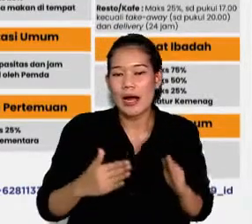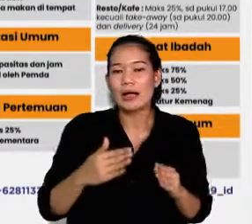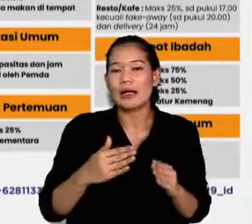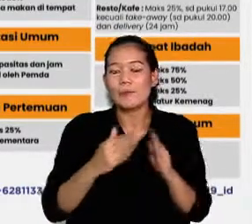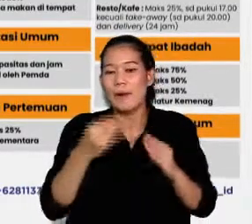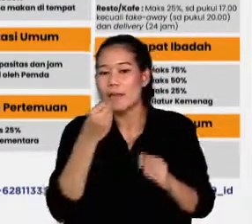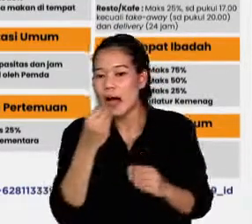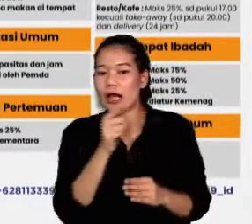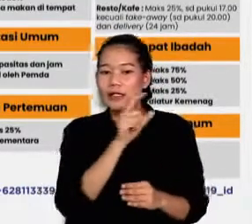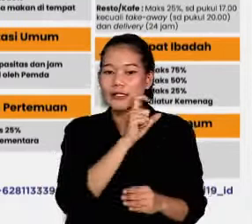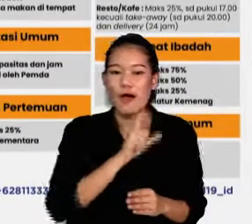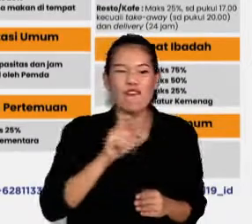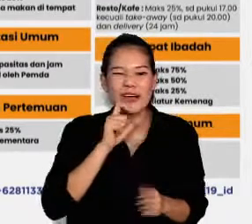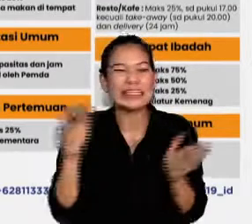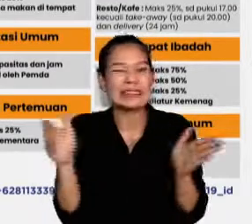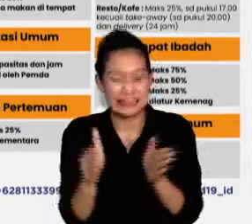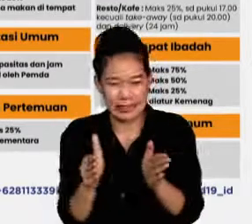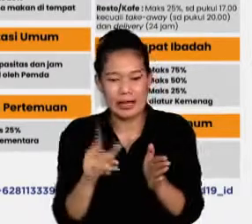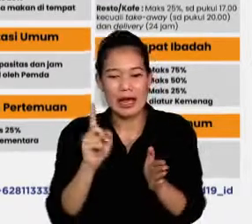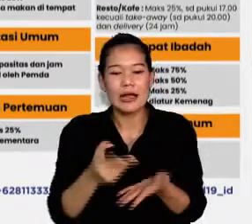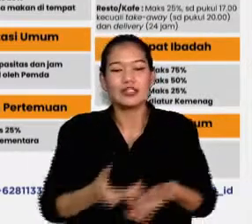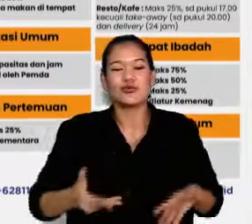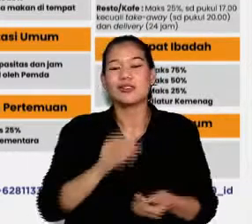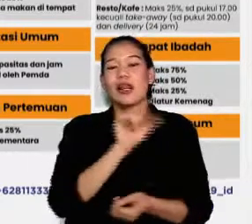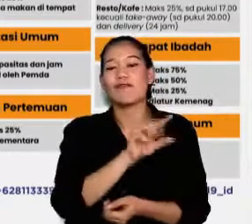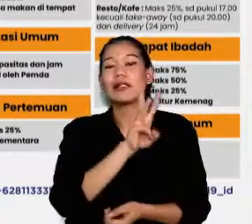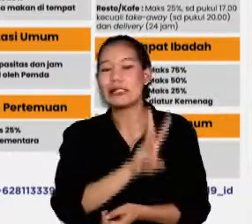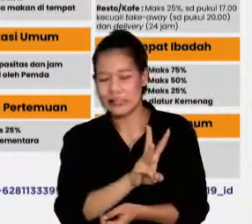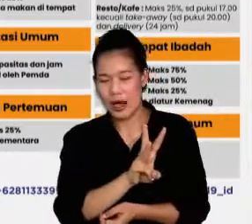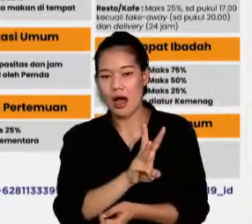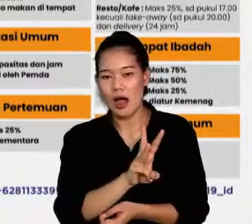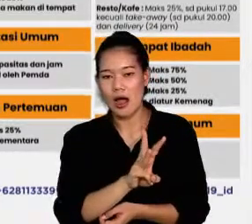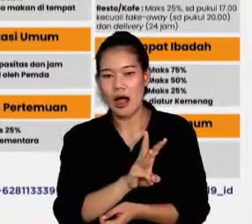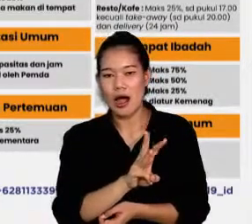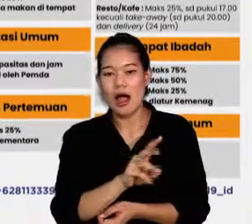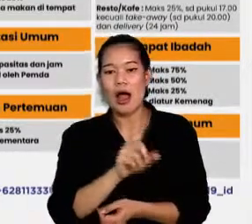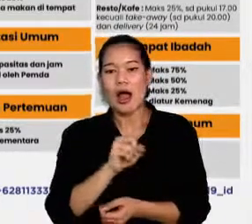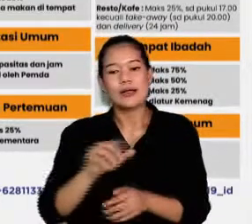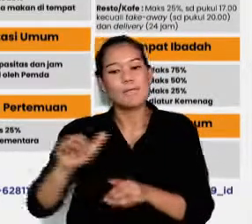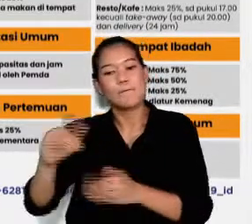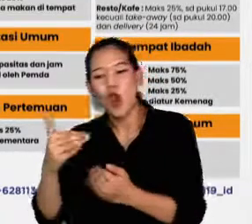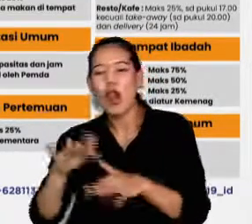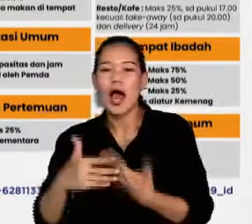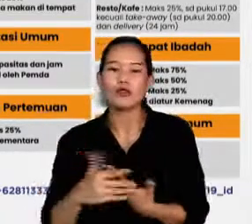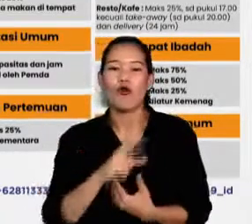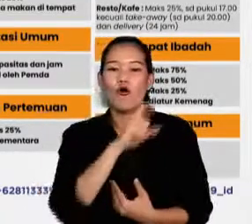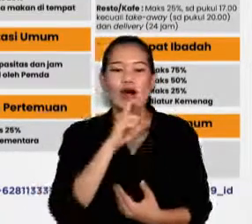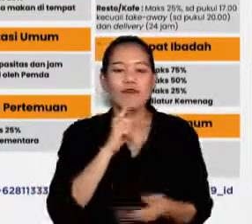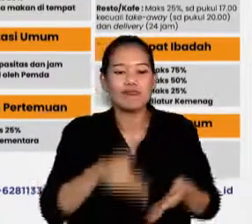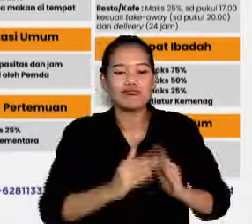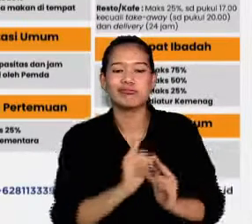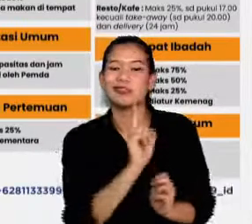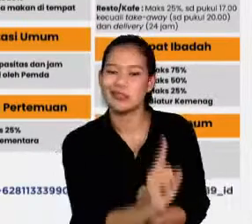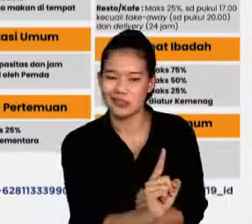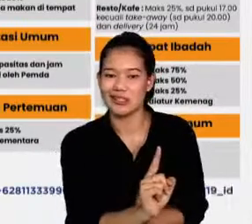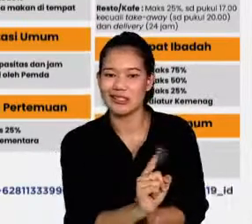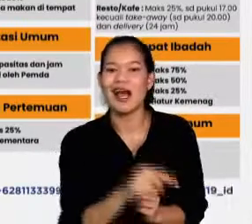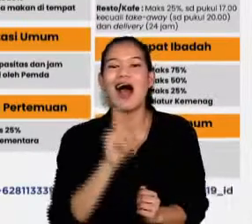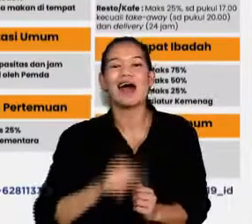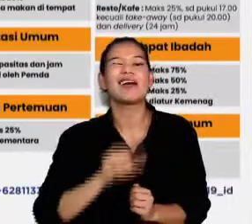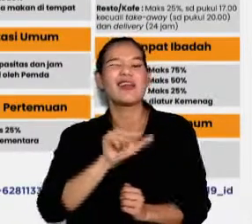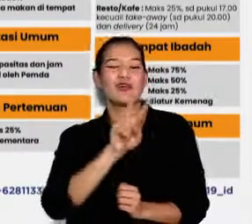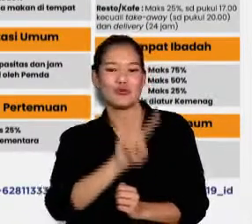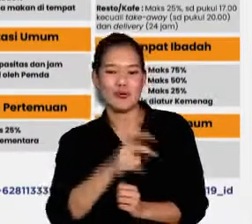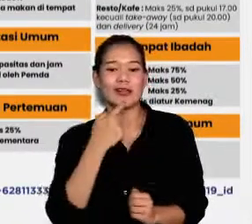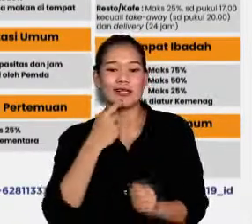Cafe skala kecil di level 3 dan yang berdiri sendiri maupun di dalam Mal pada level 2 dengan